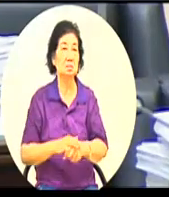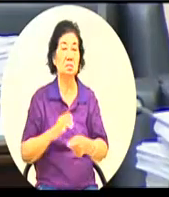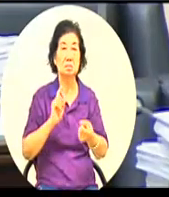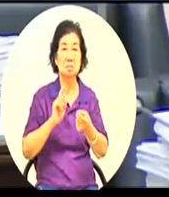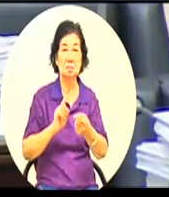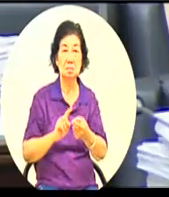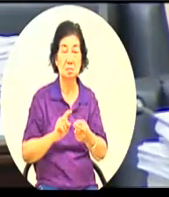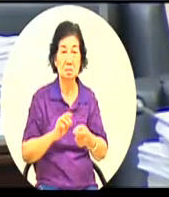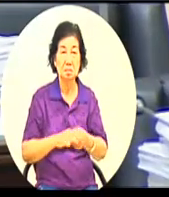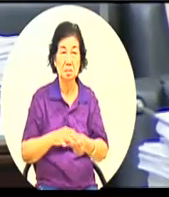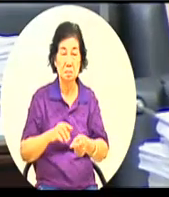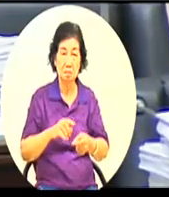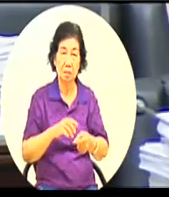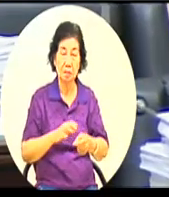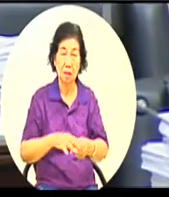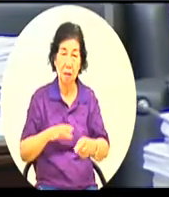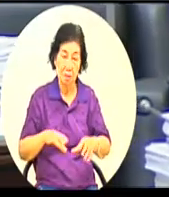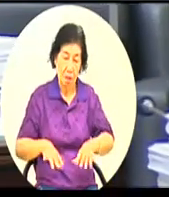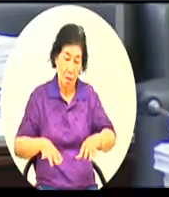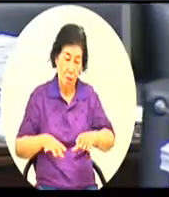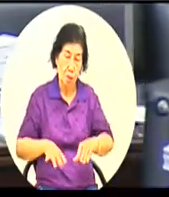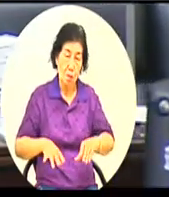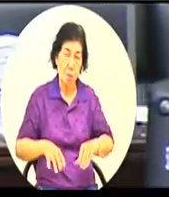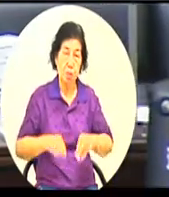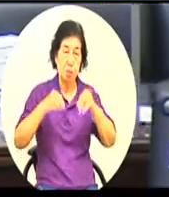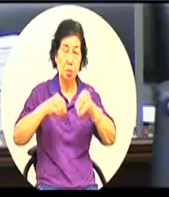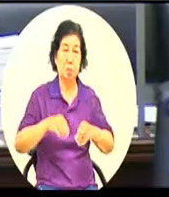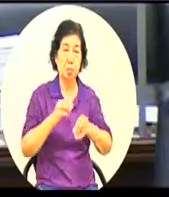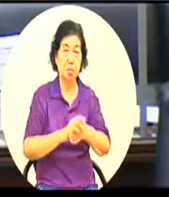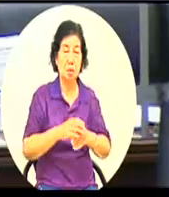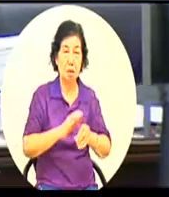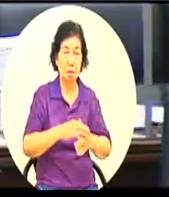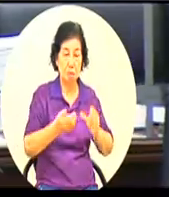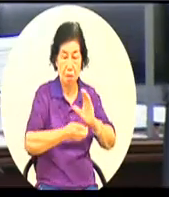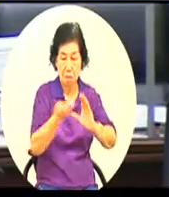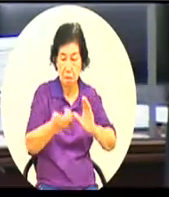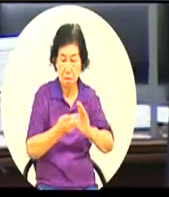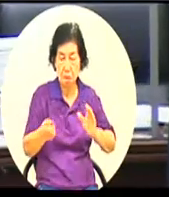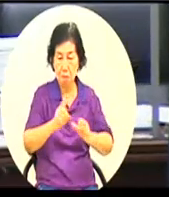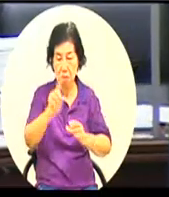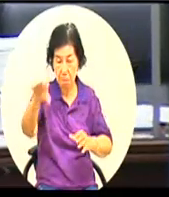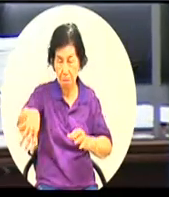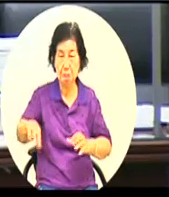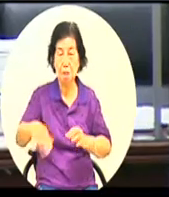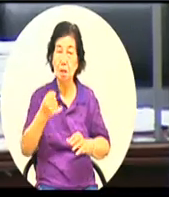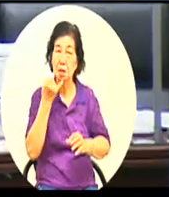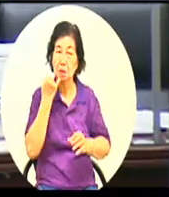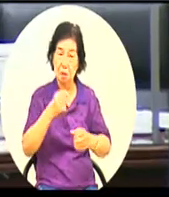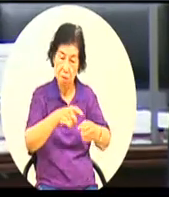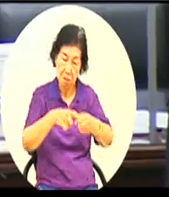烧念手，看要刷来地，较有底通生存。